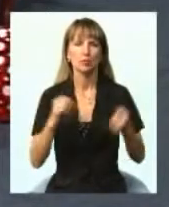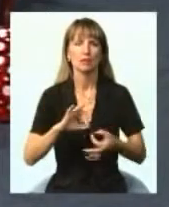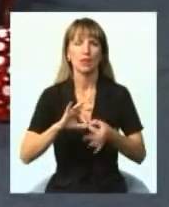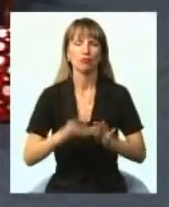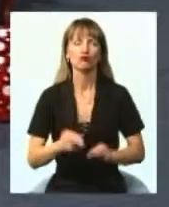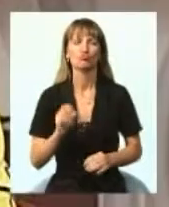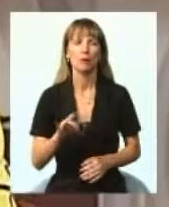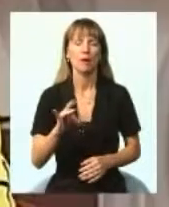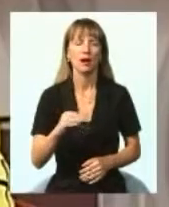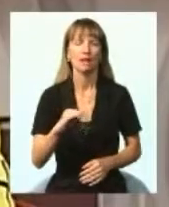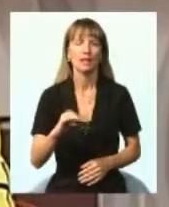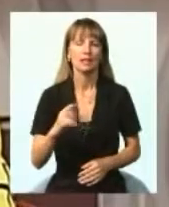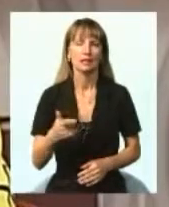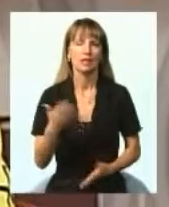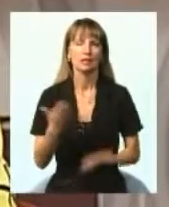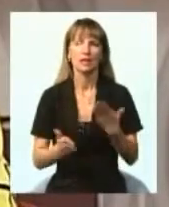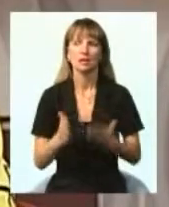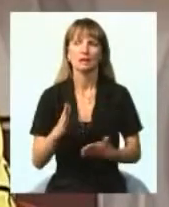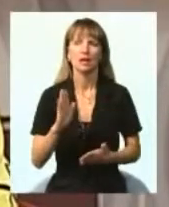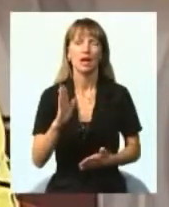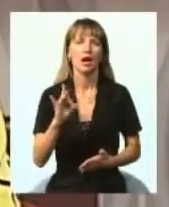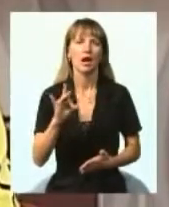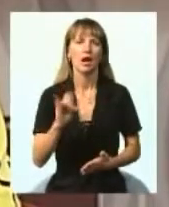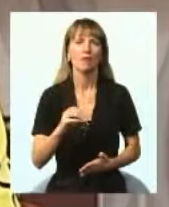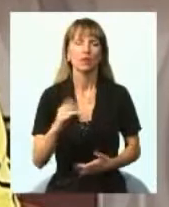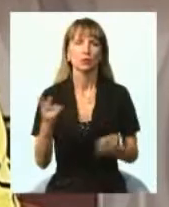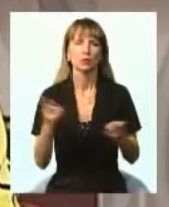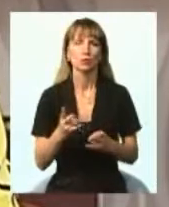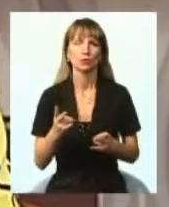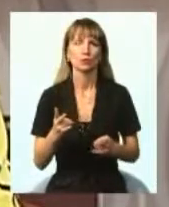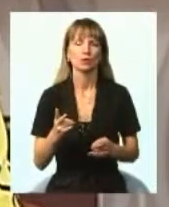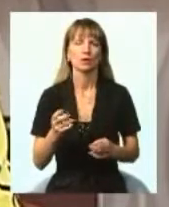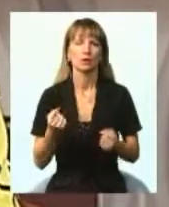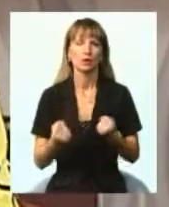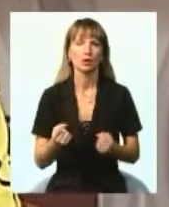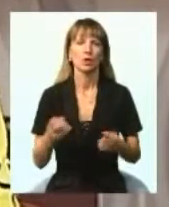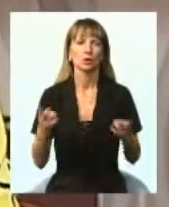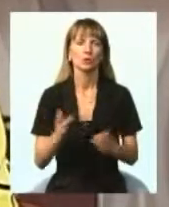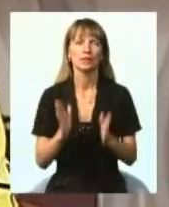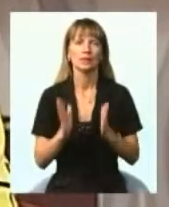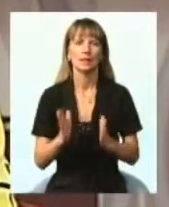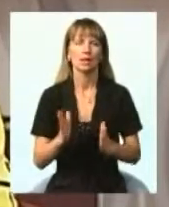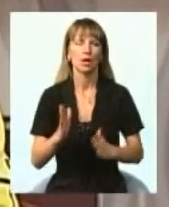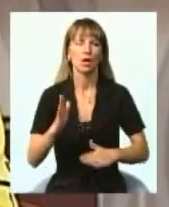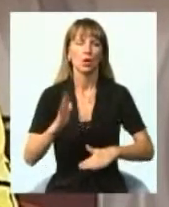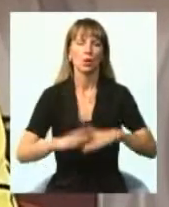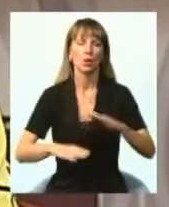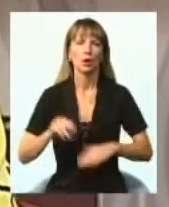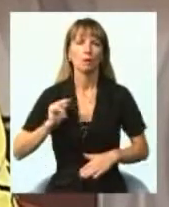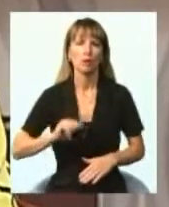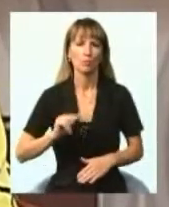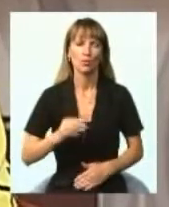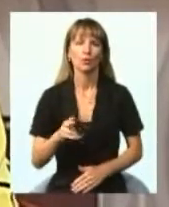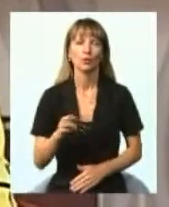складніше, ніж рафтинг. Якщо в рафтингу треба триматися, а треба тільки руками працювати, то